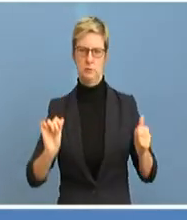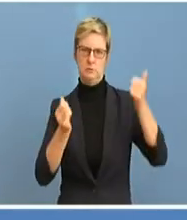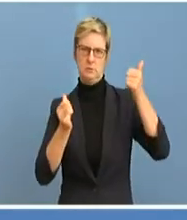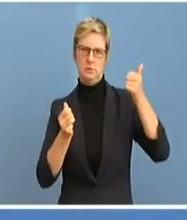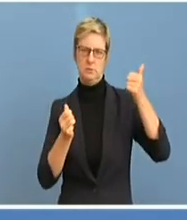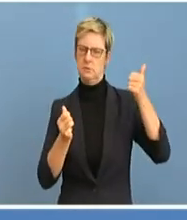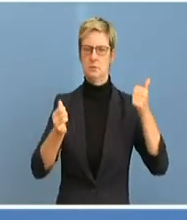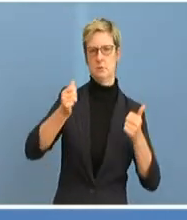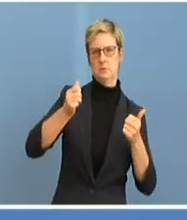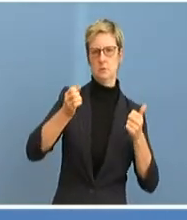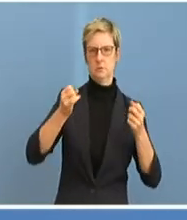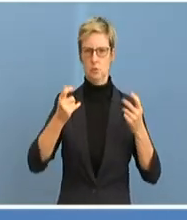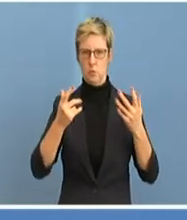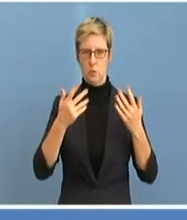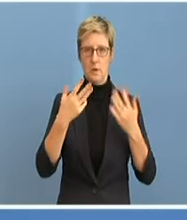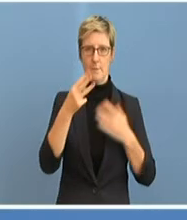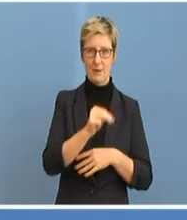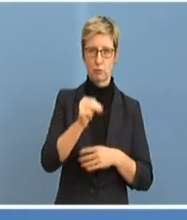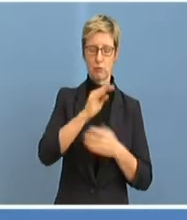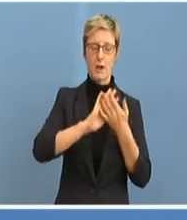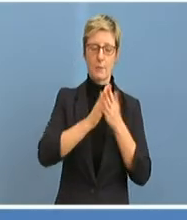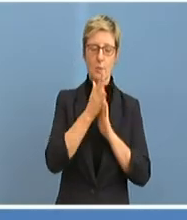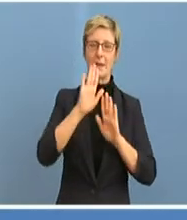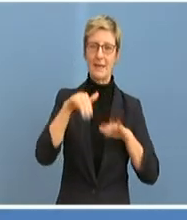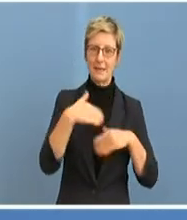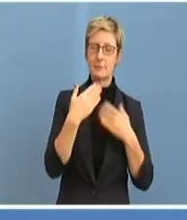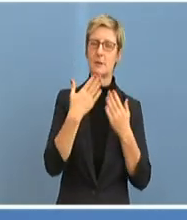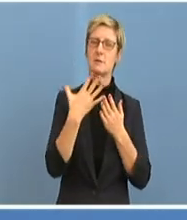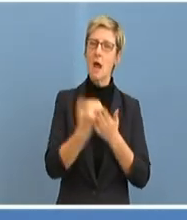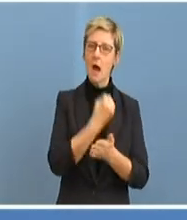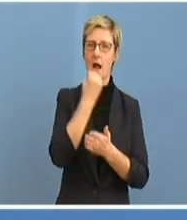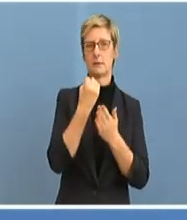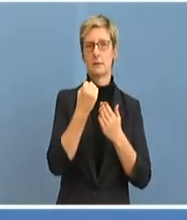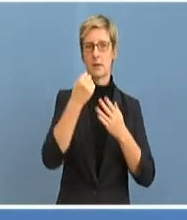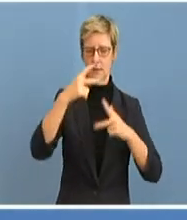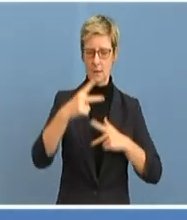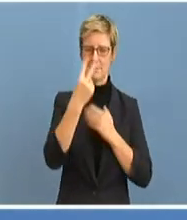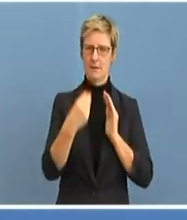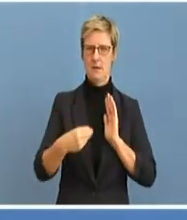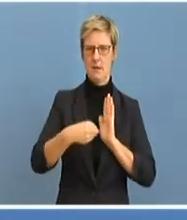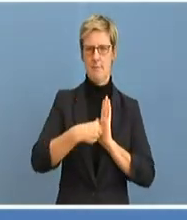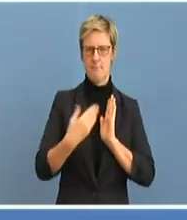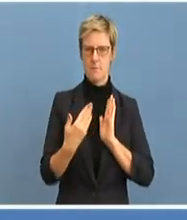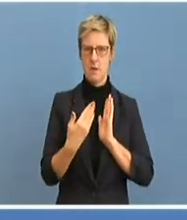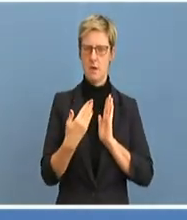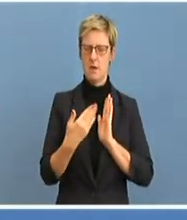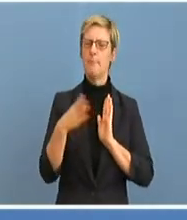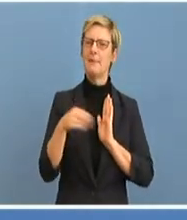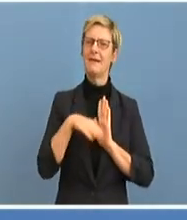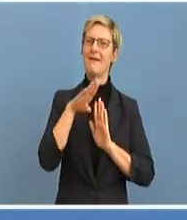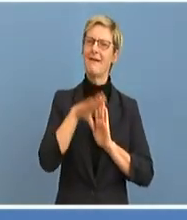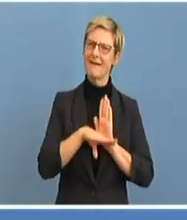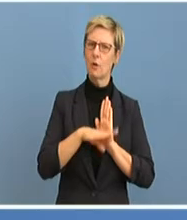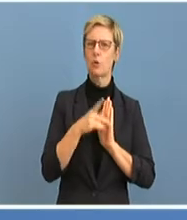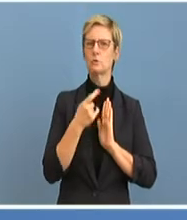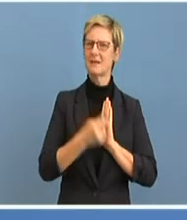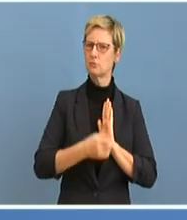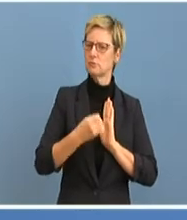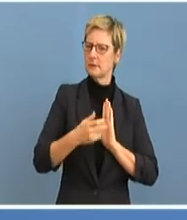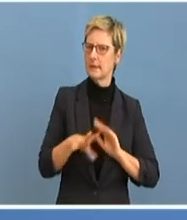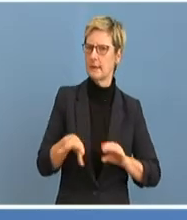EU-Mercosur-Abkommen jetzt erstmals ein ambitioniertes Nachhaltigkeitskapitel mit verbindlichen Regelungen. Das ist